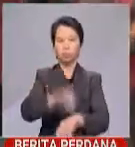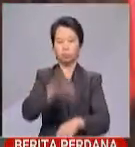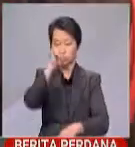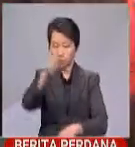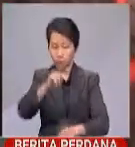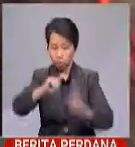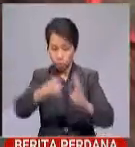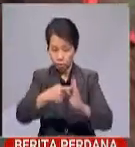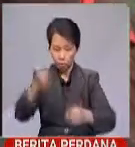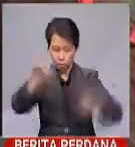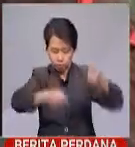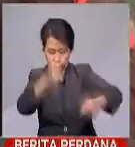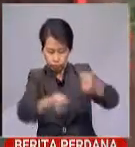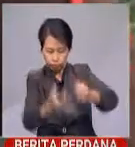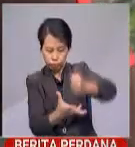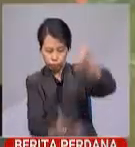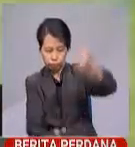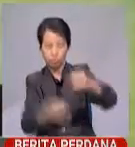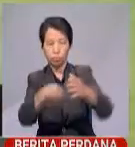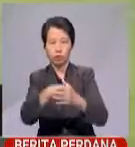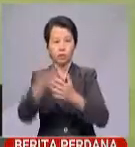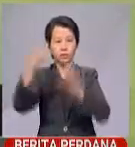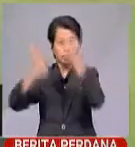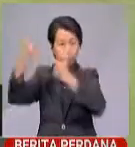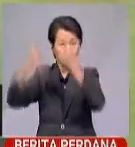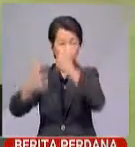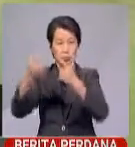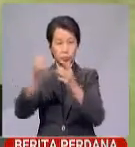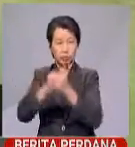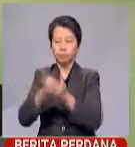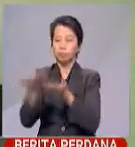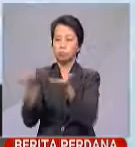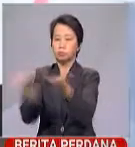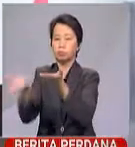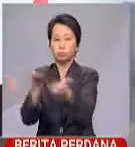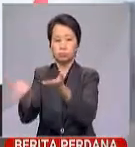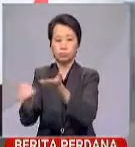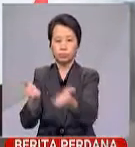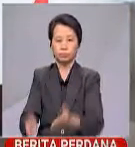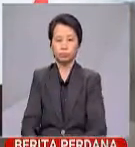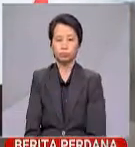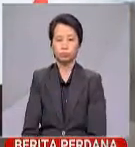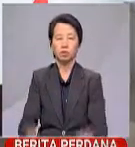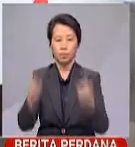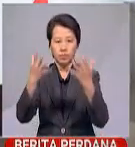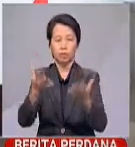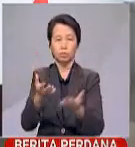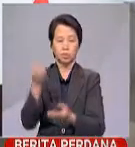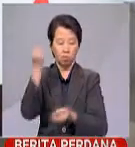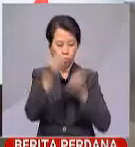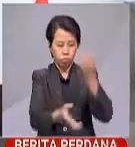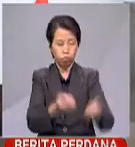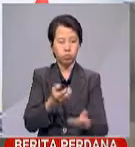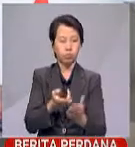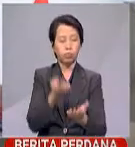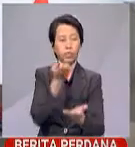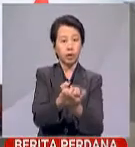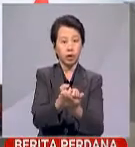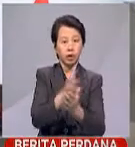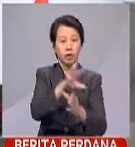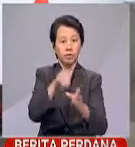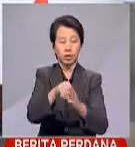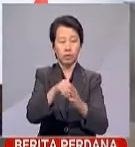memastikan penjanaan pendapatan terutama dalam sektor pelancongan dan perkhidmatan. Banyak limpahan ekonomi termasuk